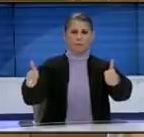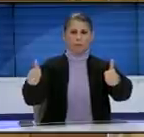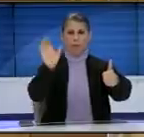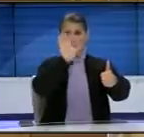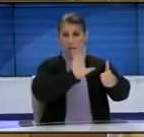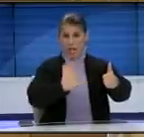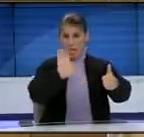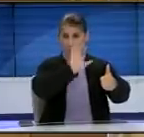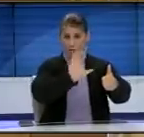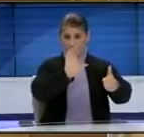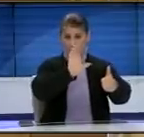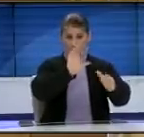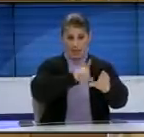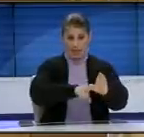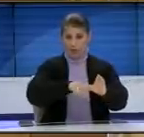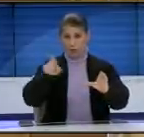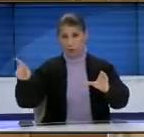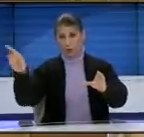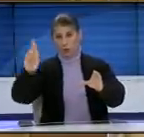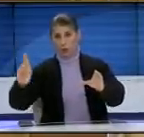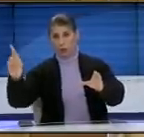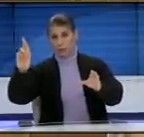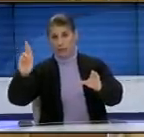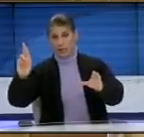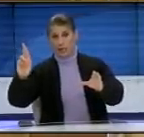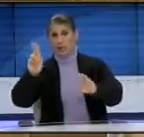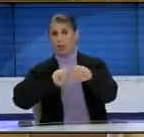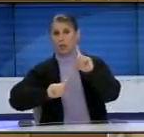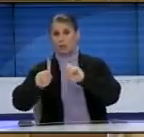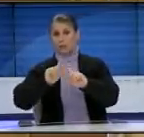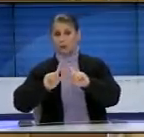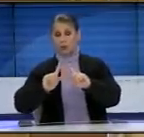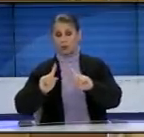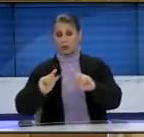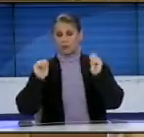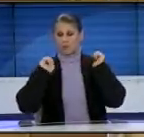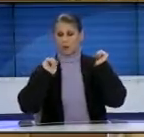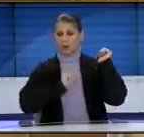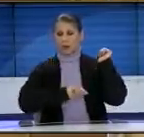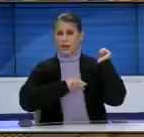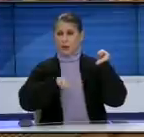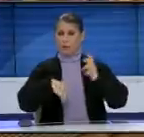Ευρωπαϊκής Ένωσης Ρωσίας, ποιος ευνοείται από αυτή την εξέλιξη,